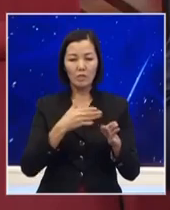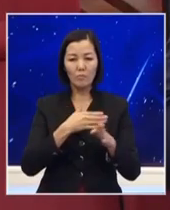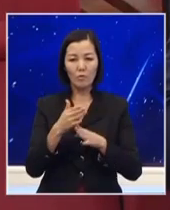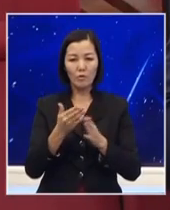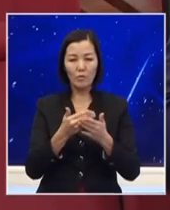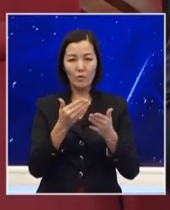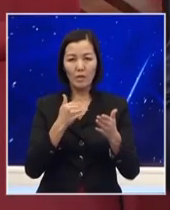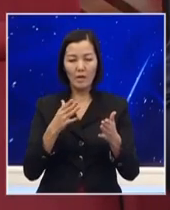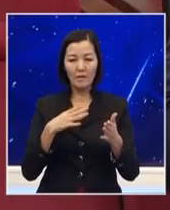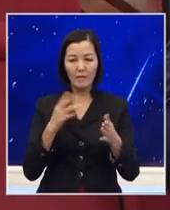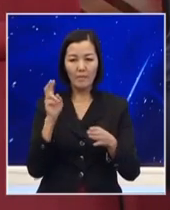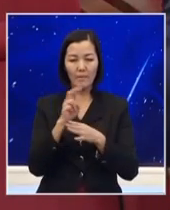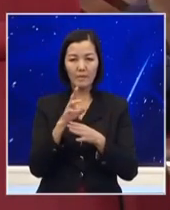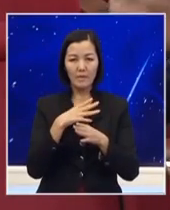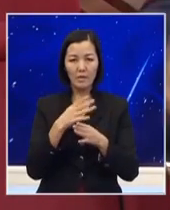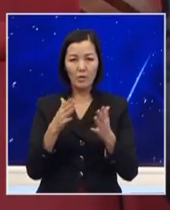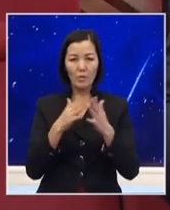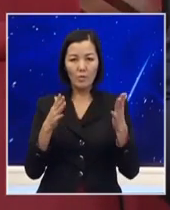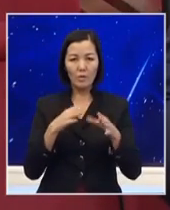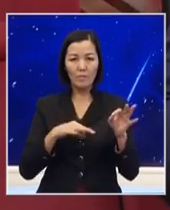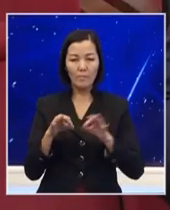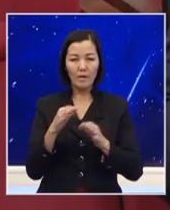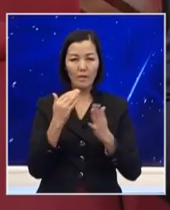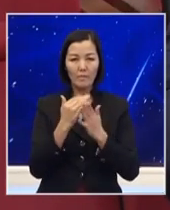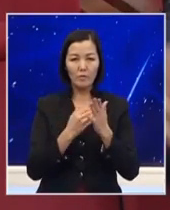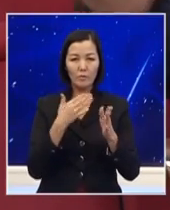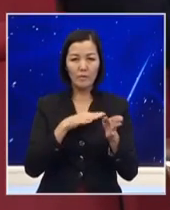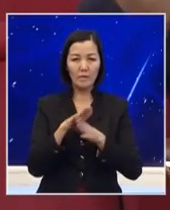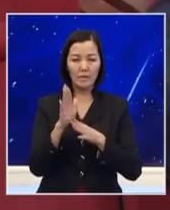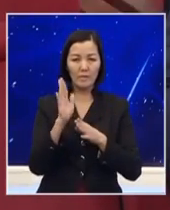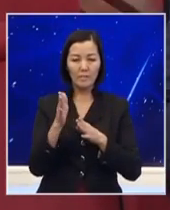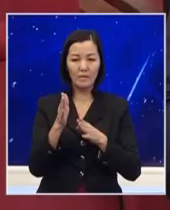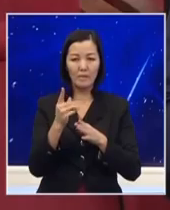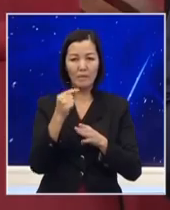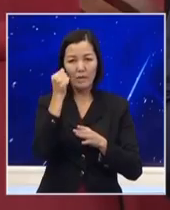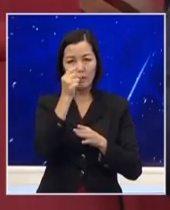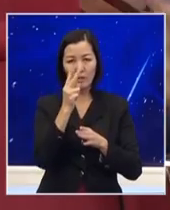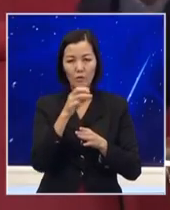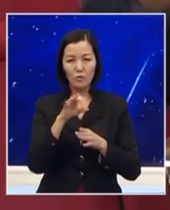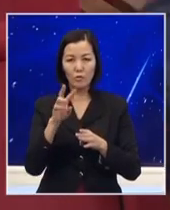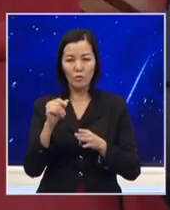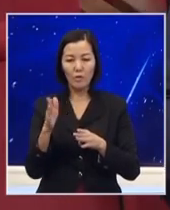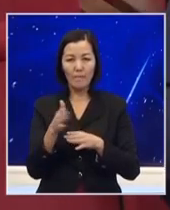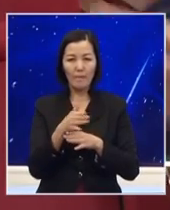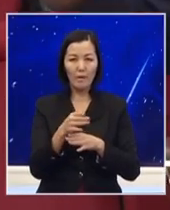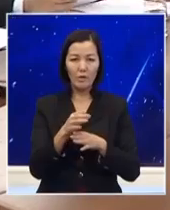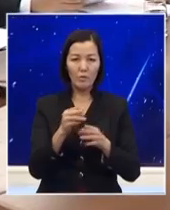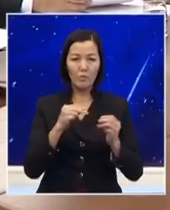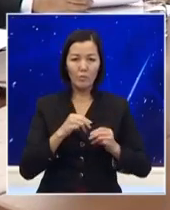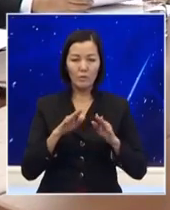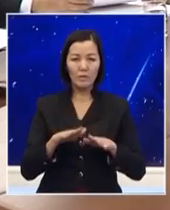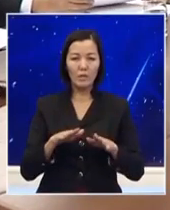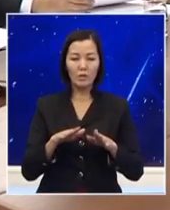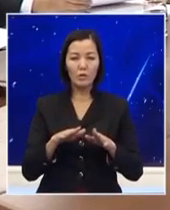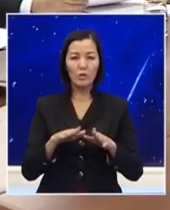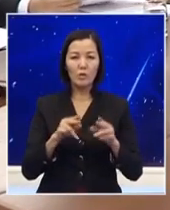бірге Шардараға барған кездегі үлкен программаны осыны қолға асырайық деп жатырмыз. Жылына 200 тонна балық, 18 жұмыс орны ашылады. Ауданда